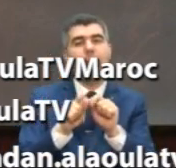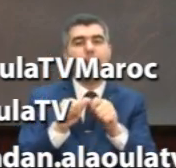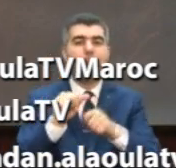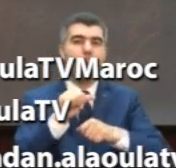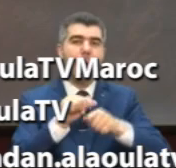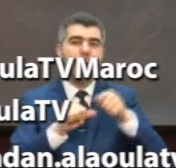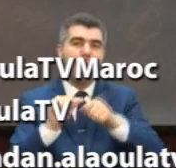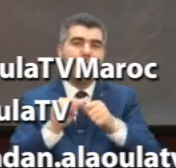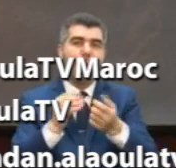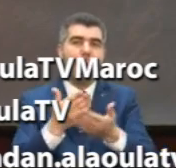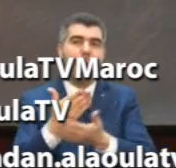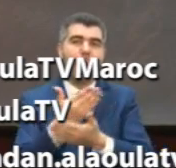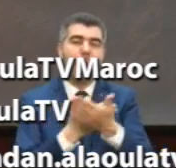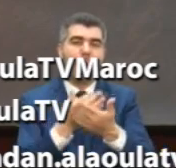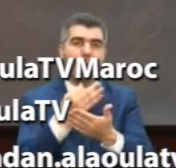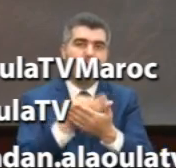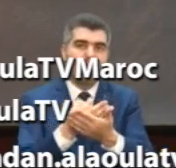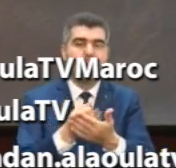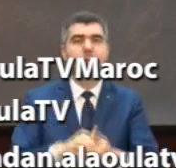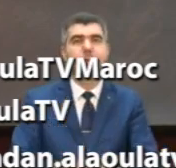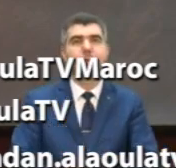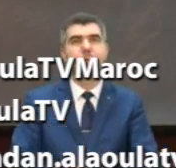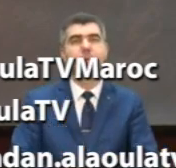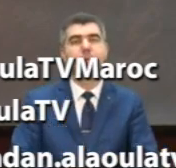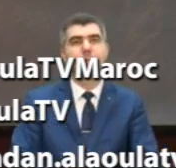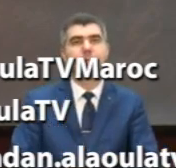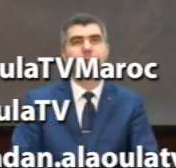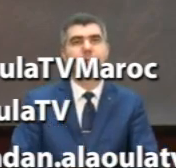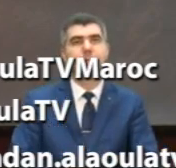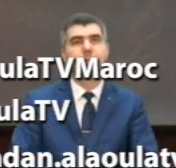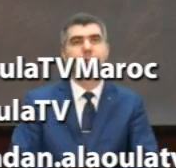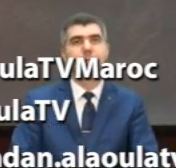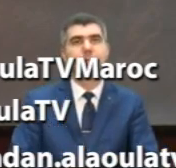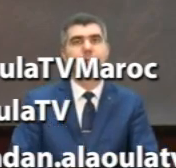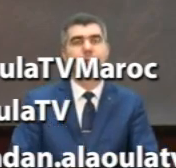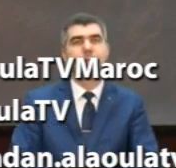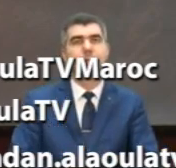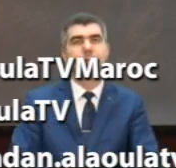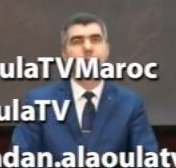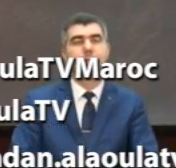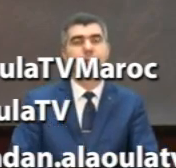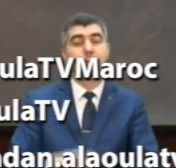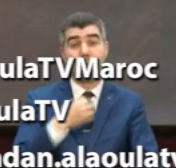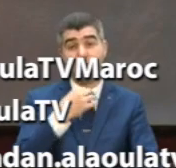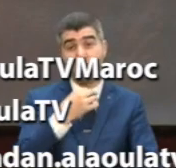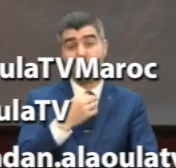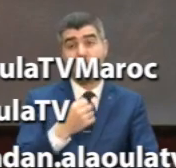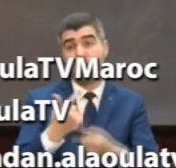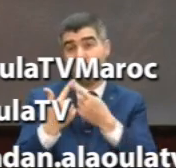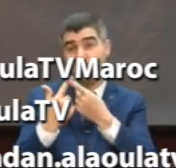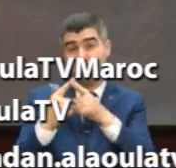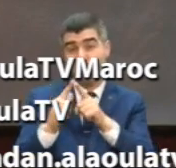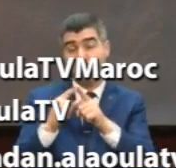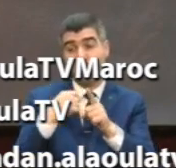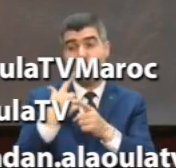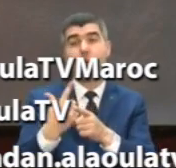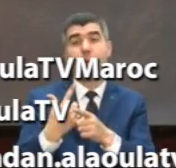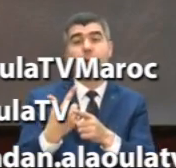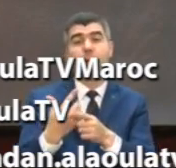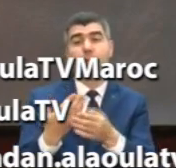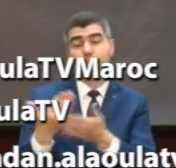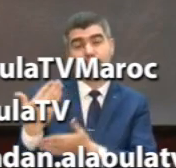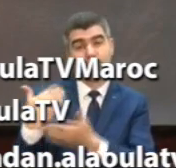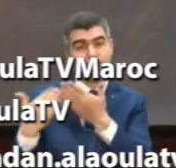وخلق مسار مهني والرفع من جودة التعليم. إلا أنه السيد الوزير من خلال هذه التجربة ديال 3 سنوات، أي من